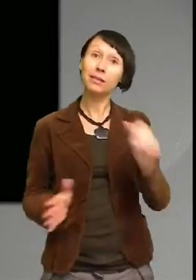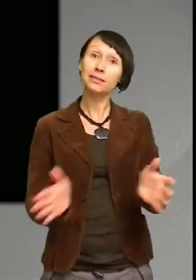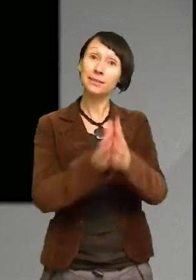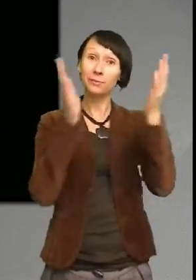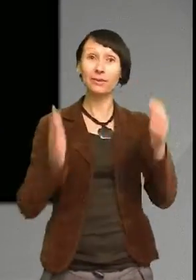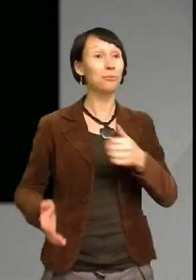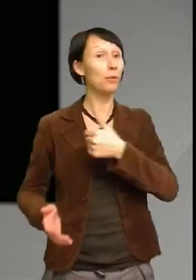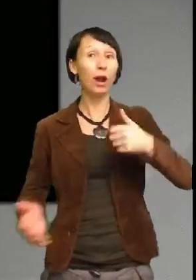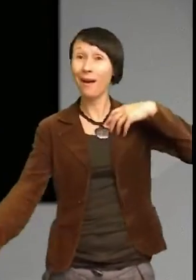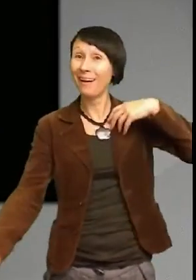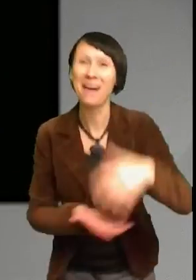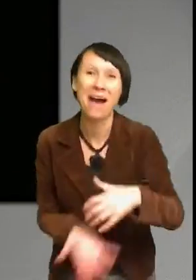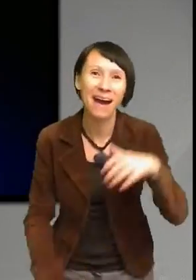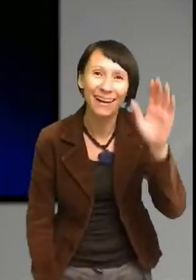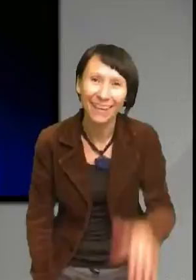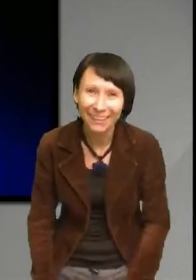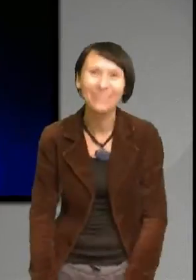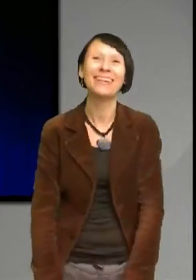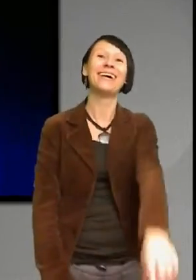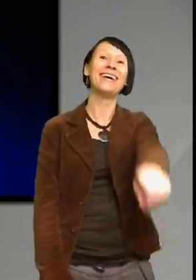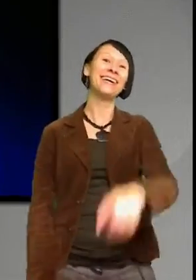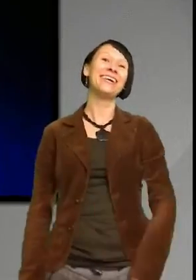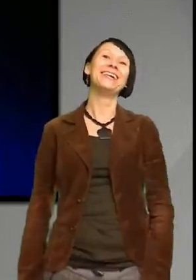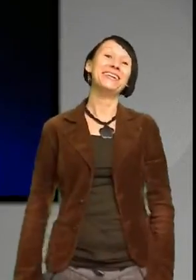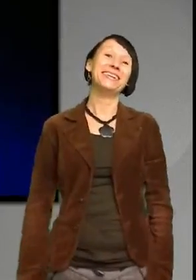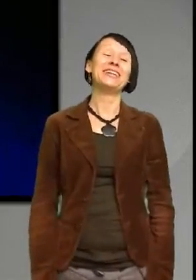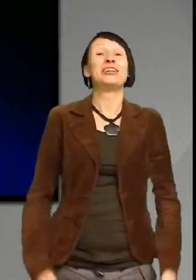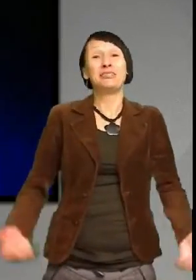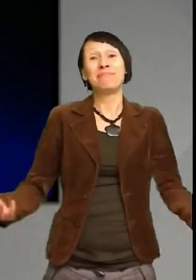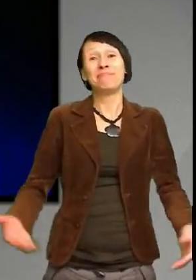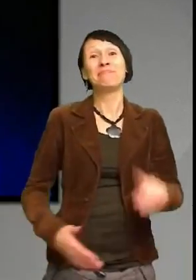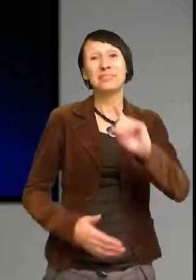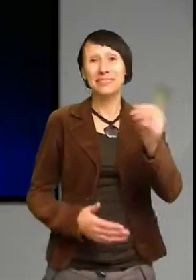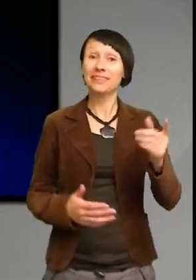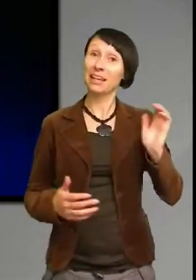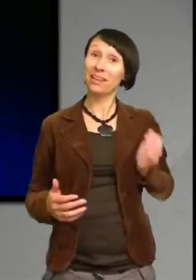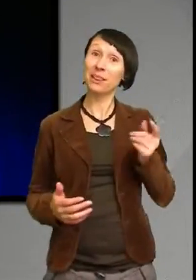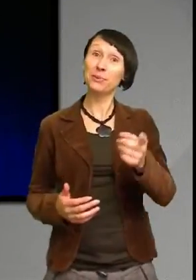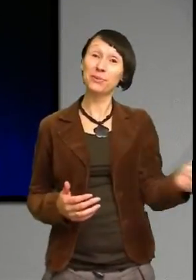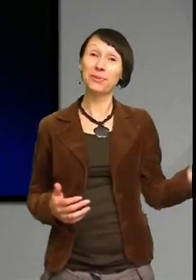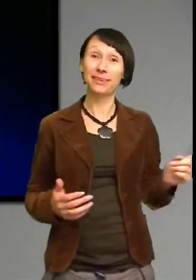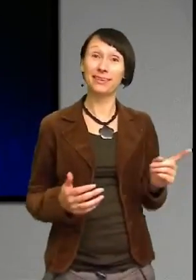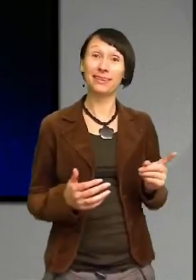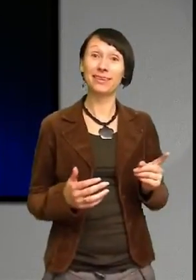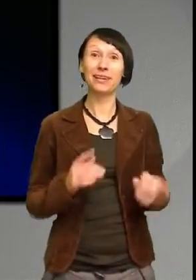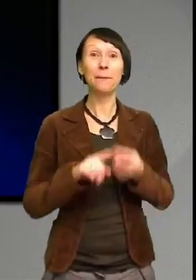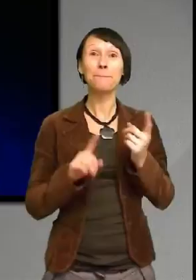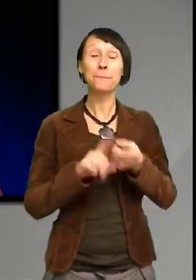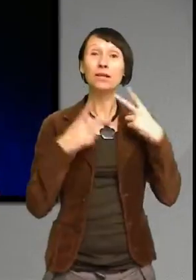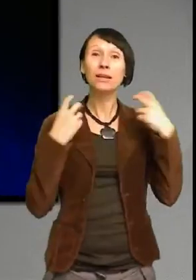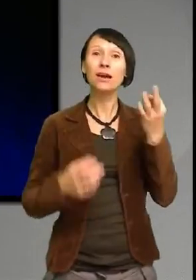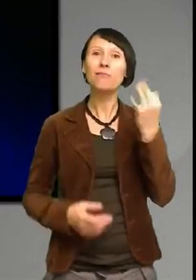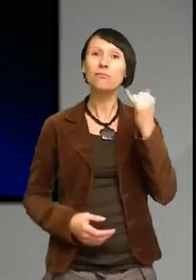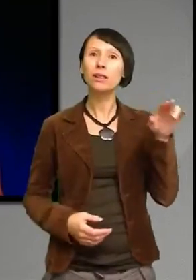skratta högt och ljudligt. Därefter så tog kvinnorna och började skrika pin, pin, pin!